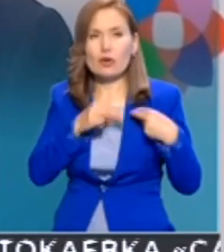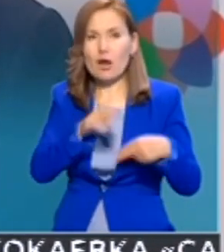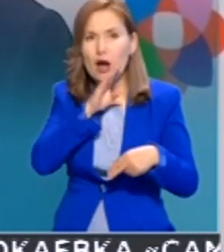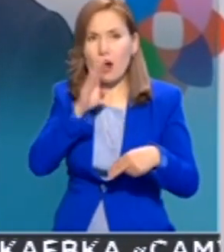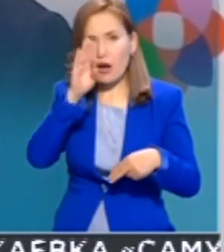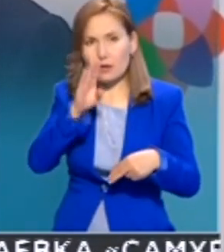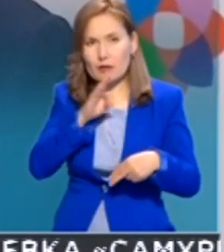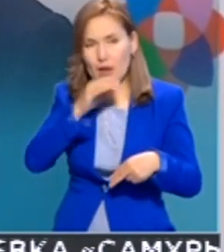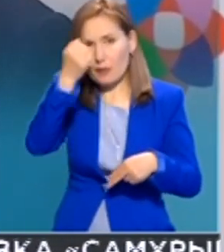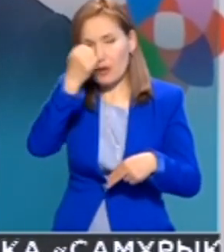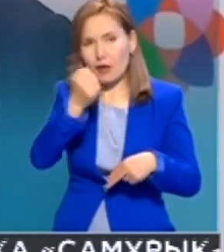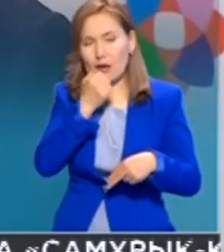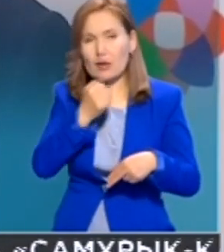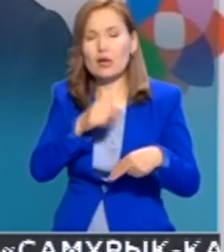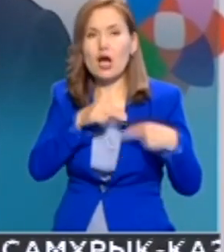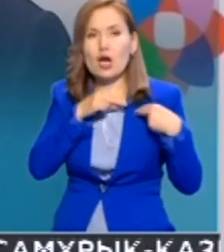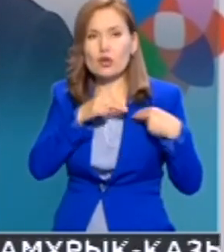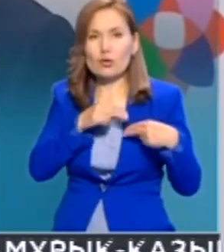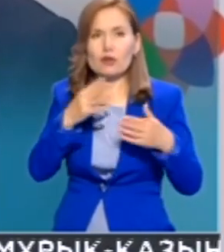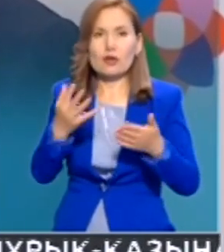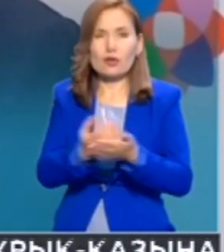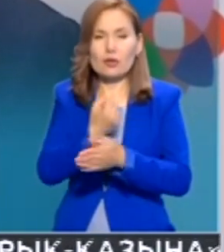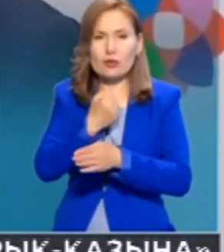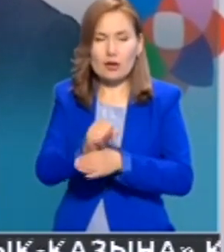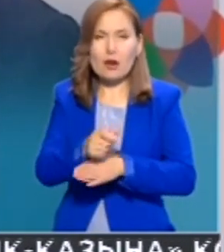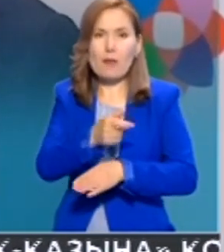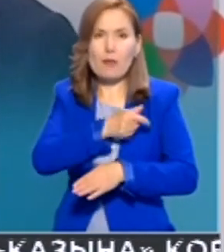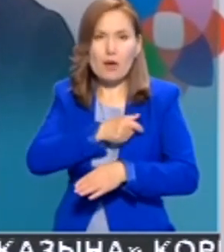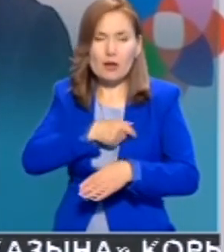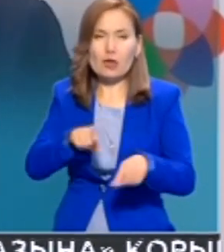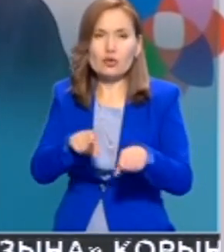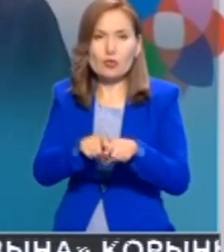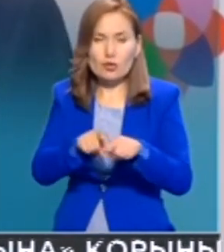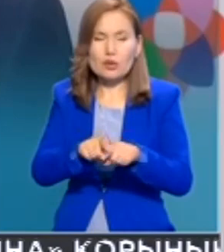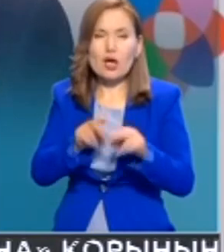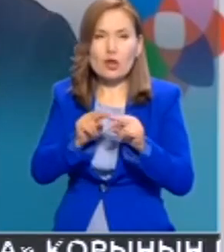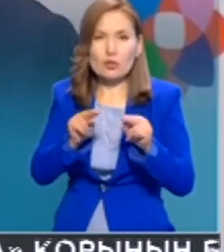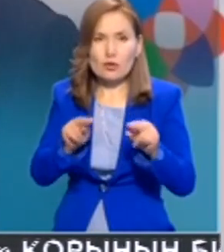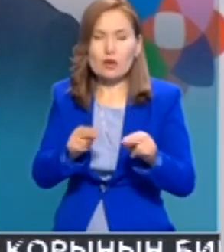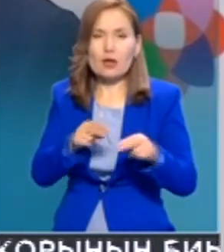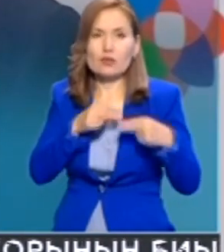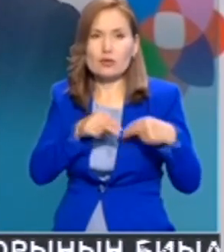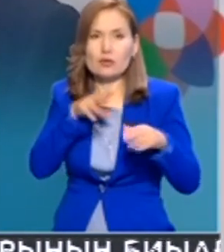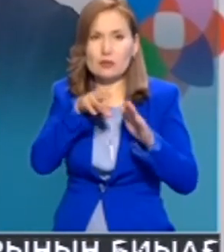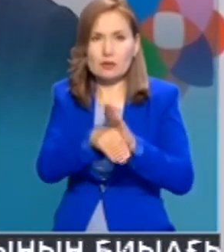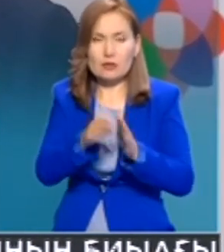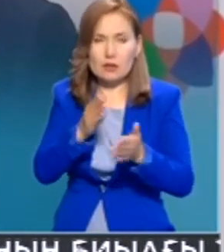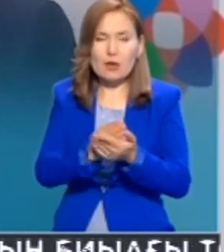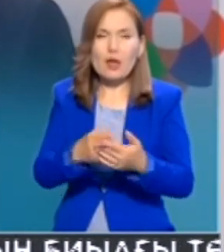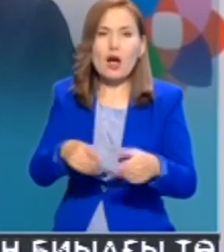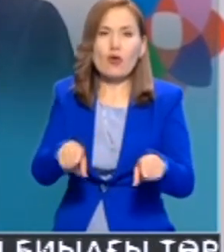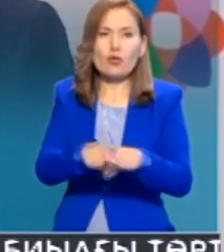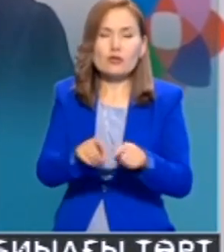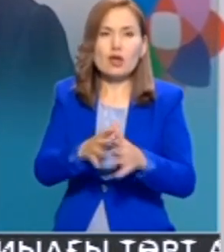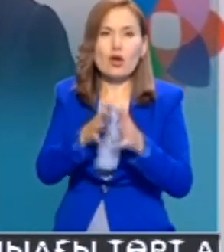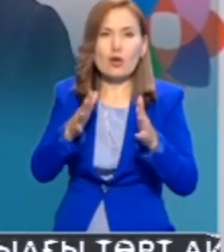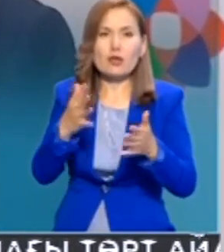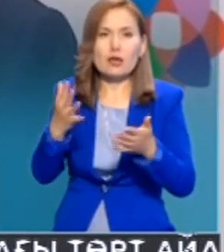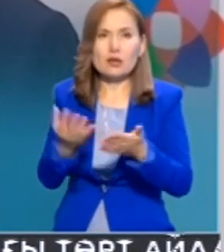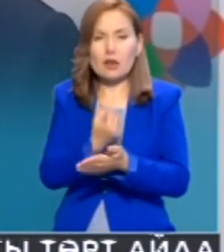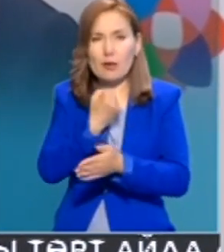ата-аналардың еңбектері, сөз жоқ бұл осы бапкерлердің үлкен еңбектері. Сондықтан сол осы осындай үлкен